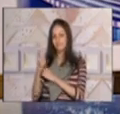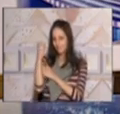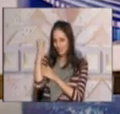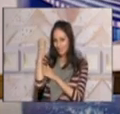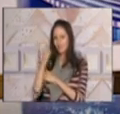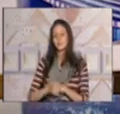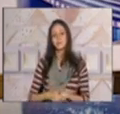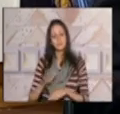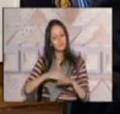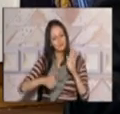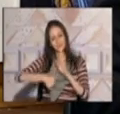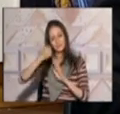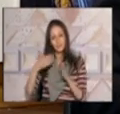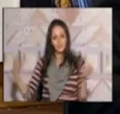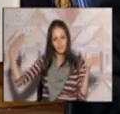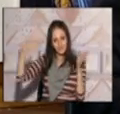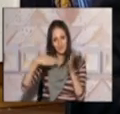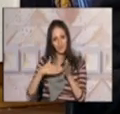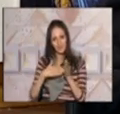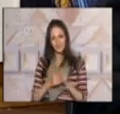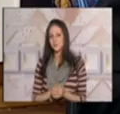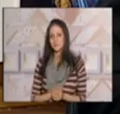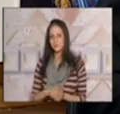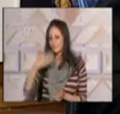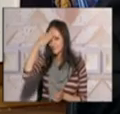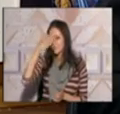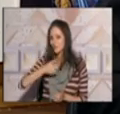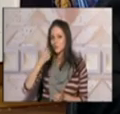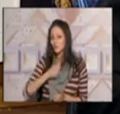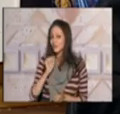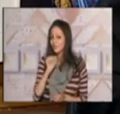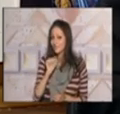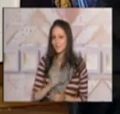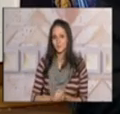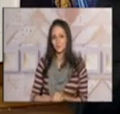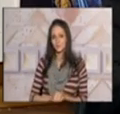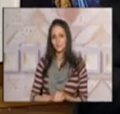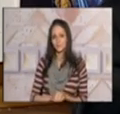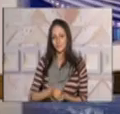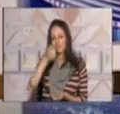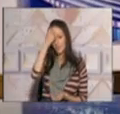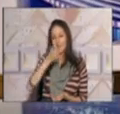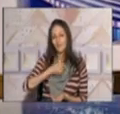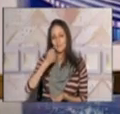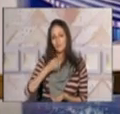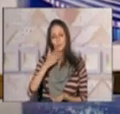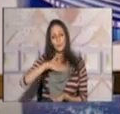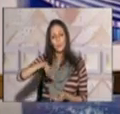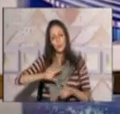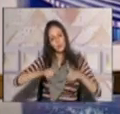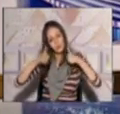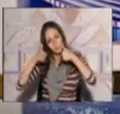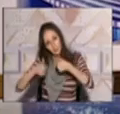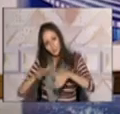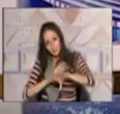وعلى اعلى مستوى يعني. وفي النهايه يعني بشكر حضرتك، ويعني بشكر الجهد الكبير اللي بتقوم به الوزاره،